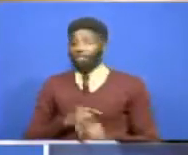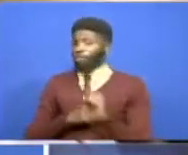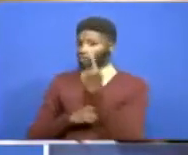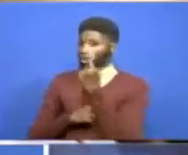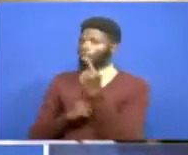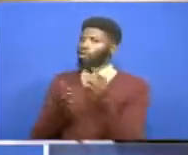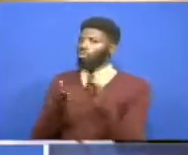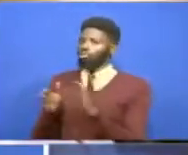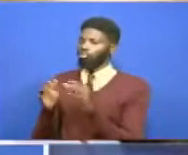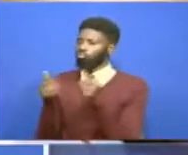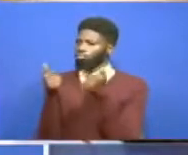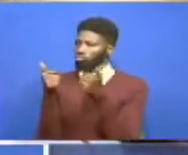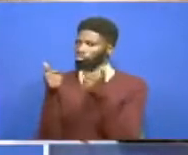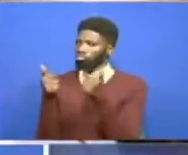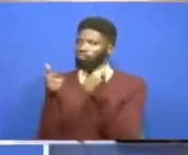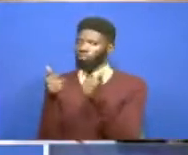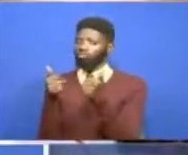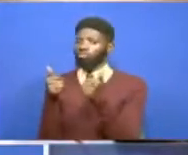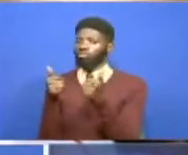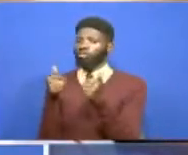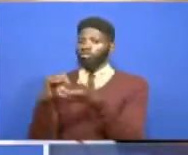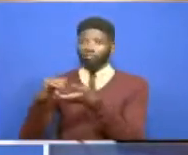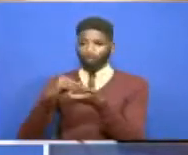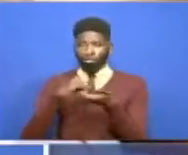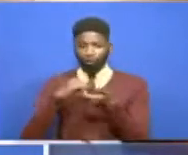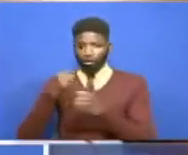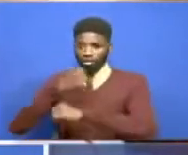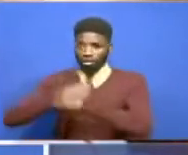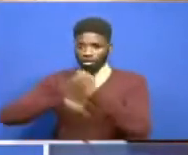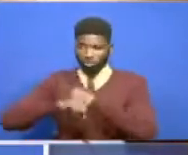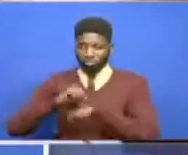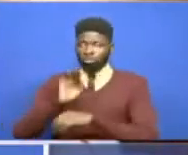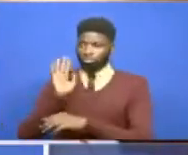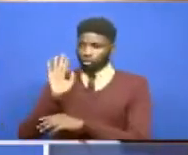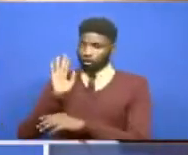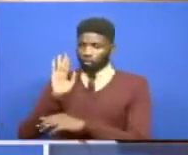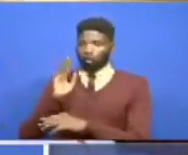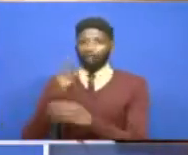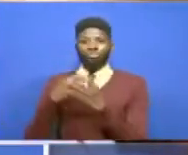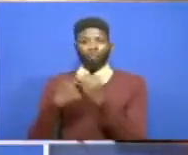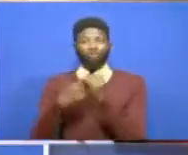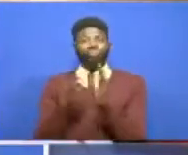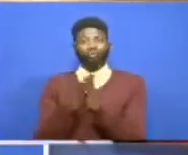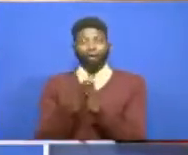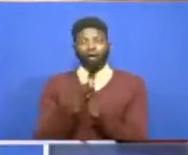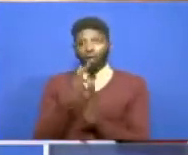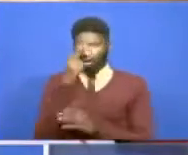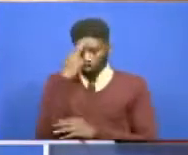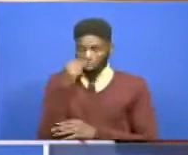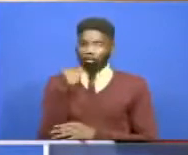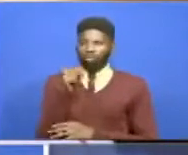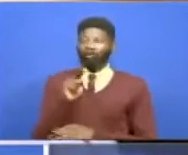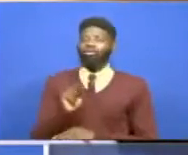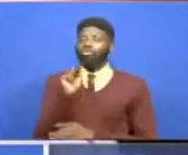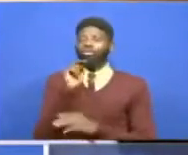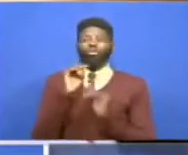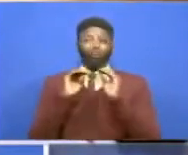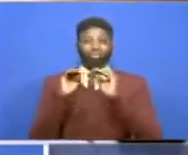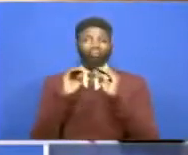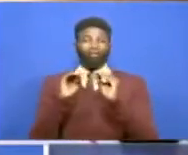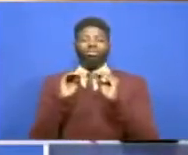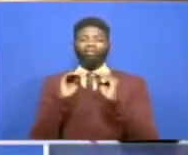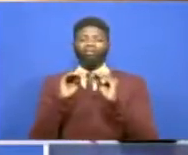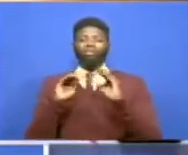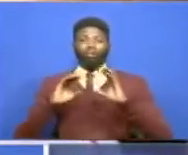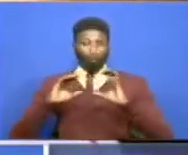nzuri sana kwa sababu na initiative ambayo federation inachukua kuweza na partnership ya na Kajiado North kuweza kufundisha makocha wetu, kwa sababu